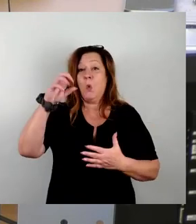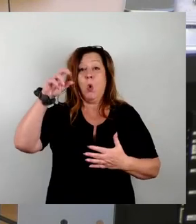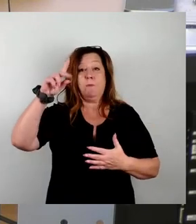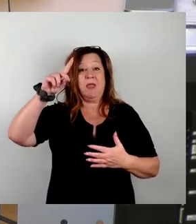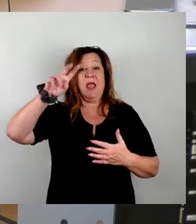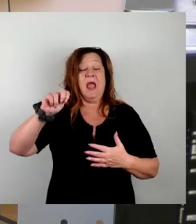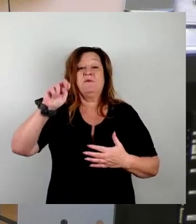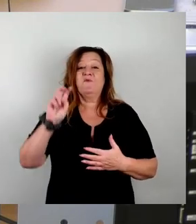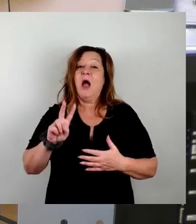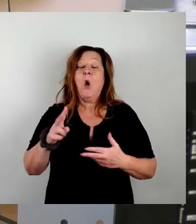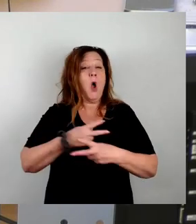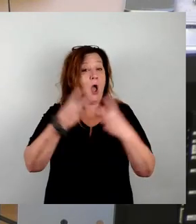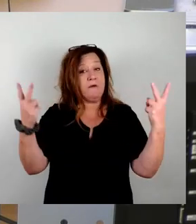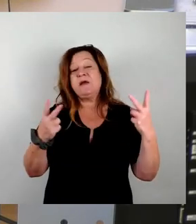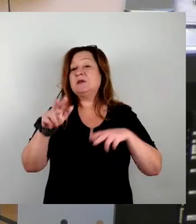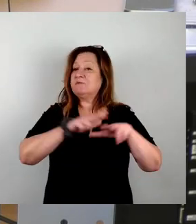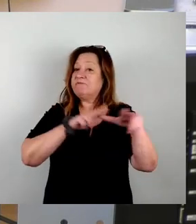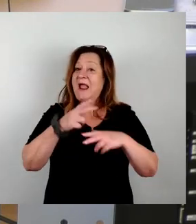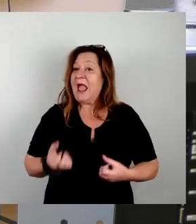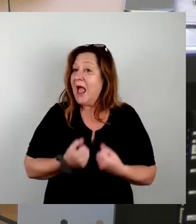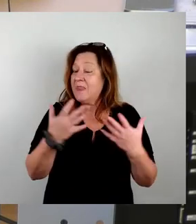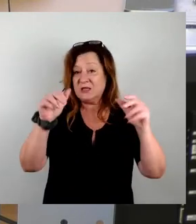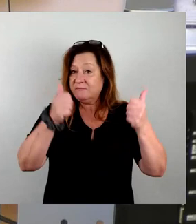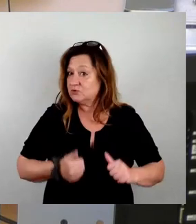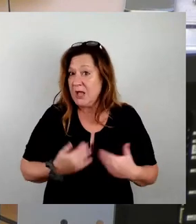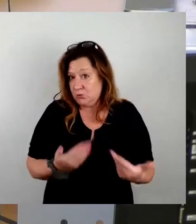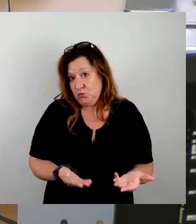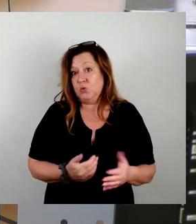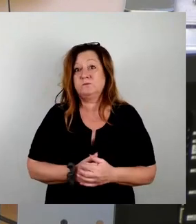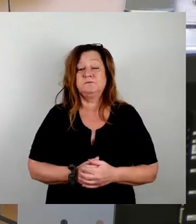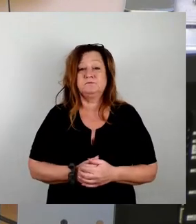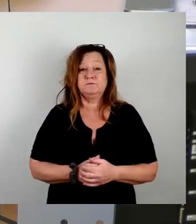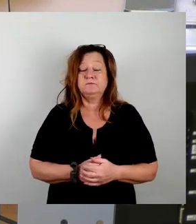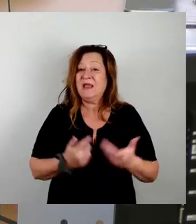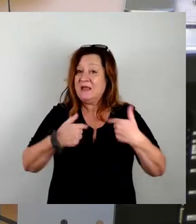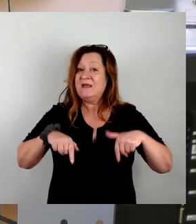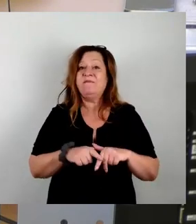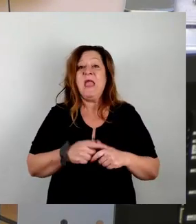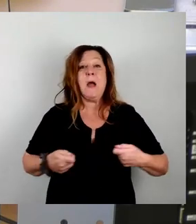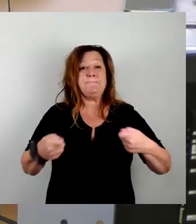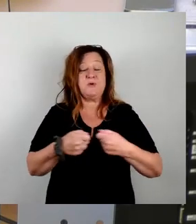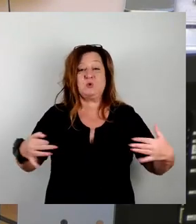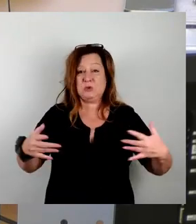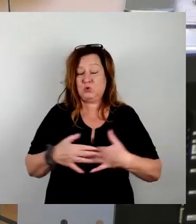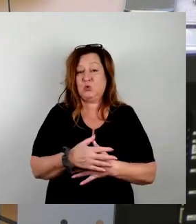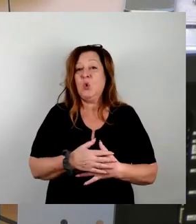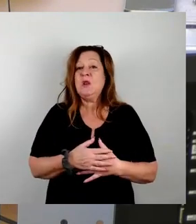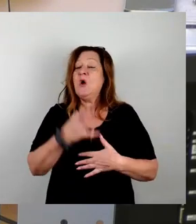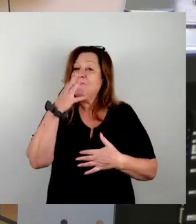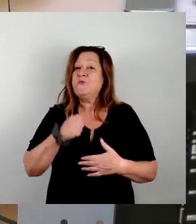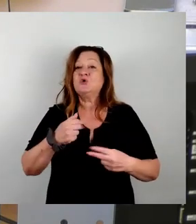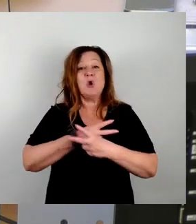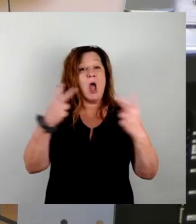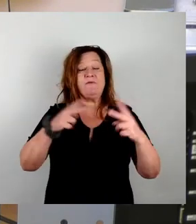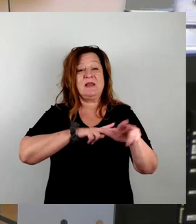Verkehr vor Ort, attraktiver machen. Wir Bündnisgrünen setzen uns für den Ausbau des öffentlichen Verkehrs ein, überall